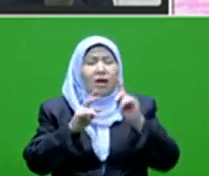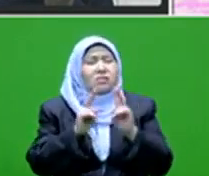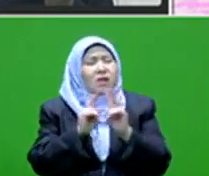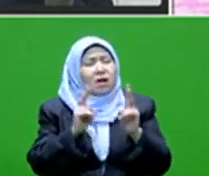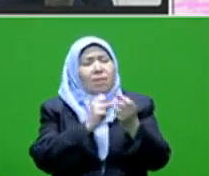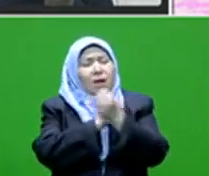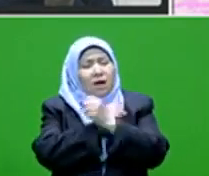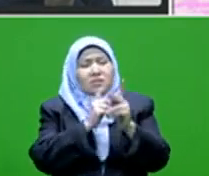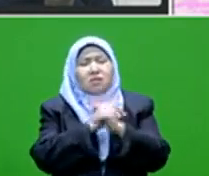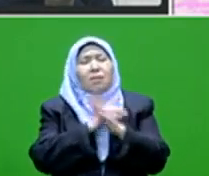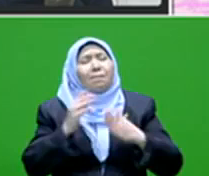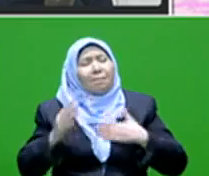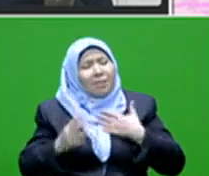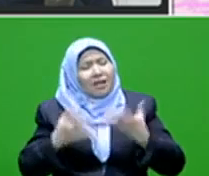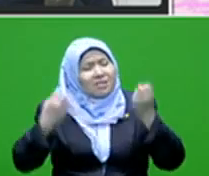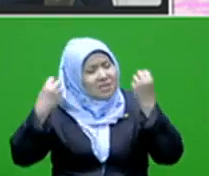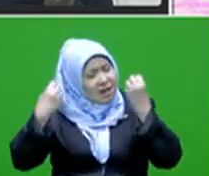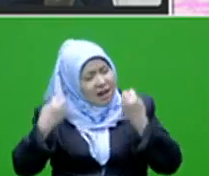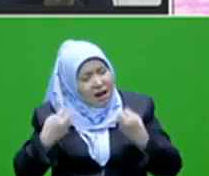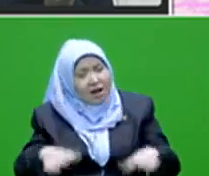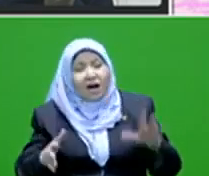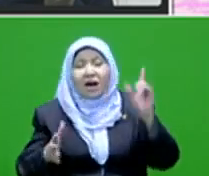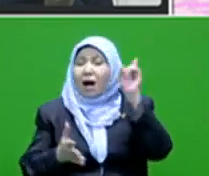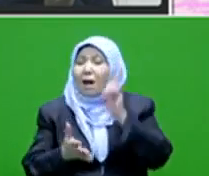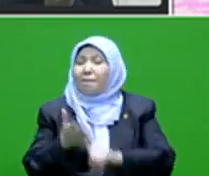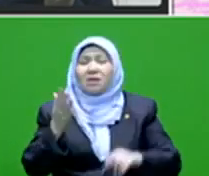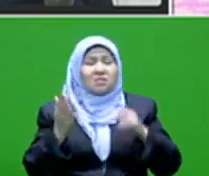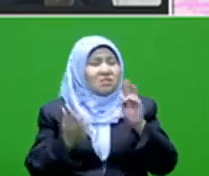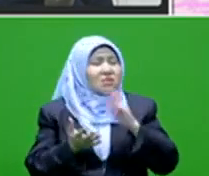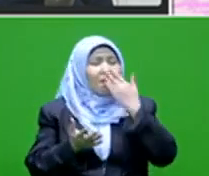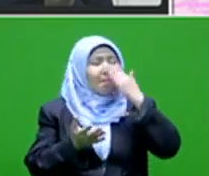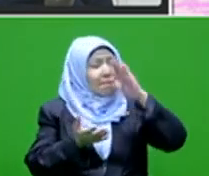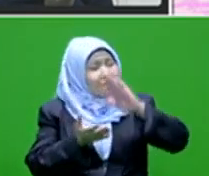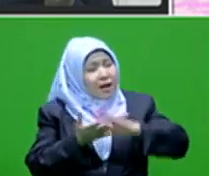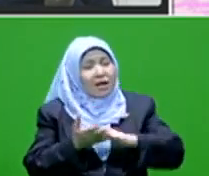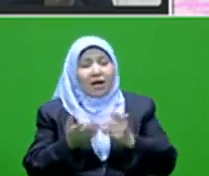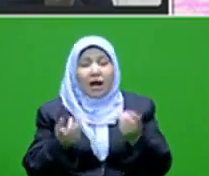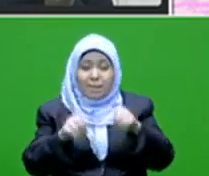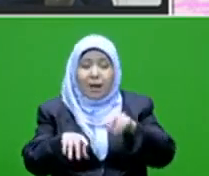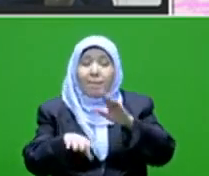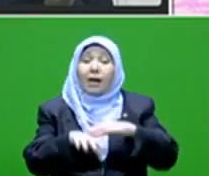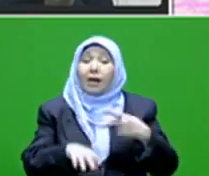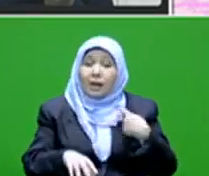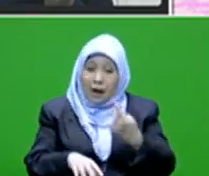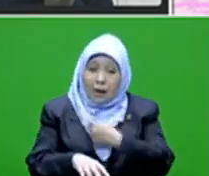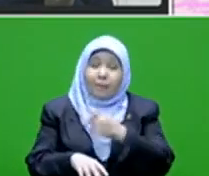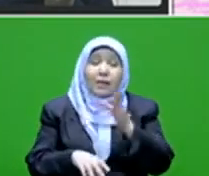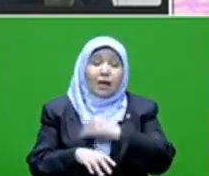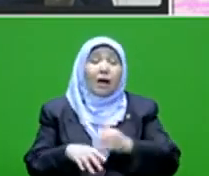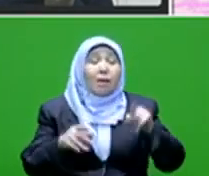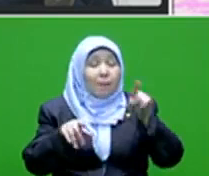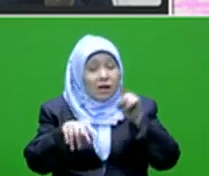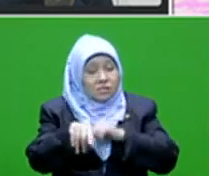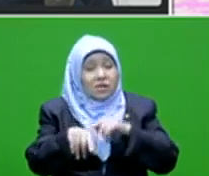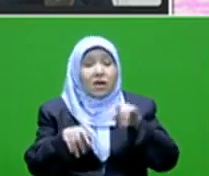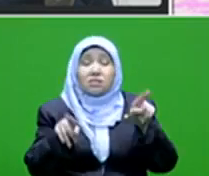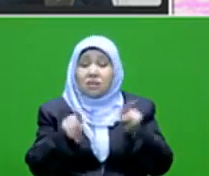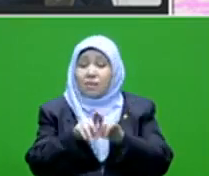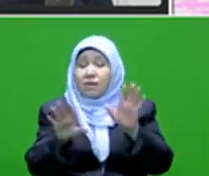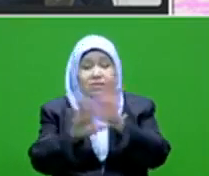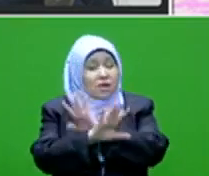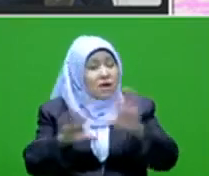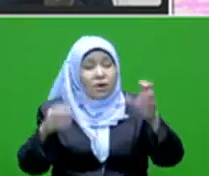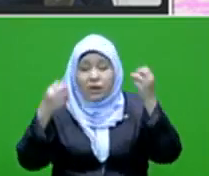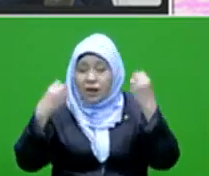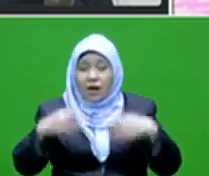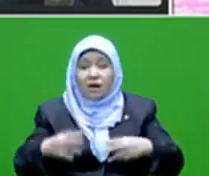tolong hilangkan segala apa yang musibah berlaku kepada kami ini. Dan dalam masa yang sama, jangan Engkau